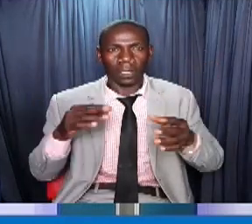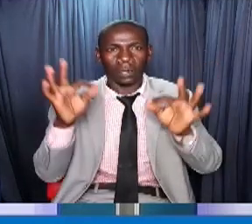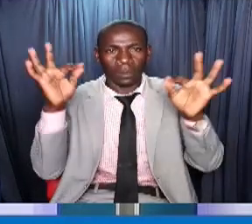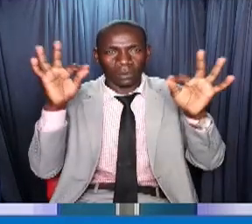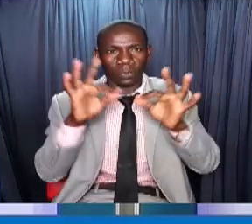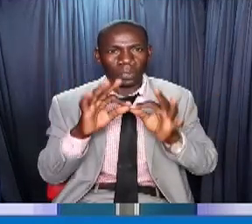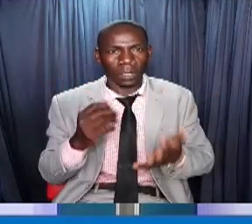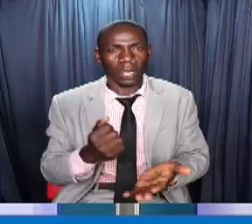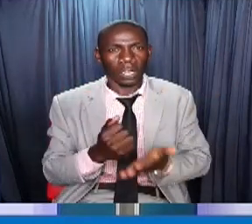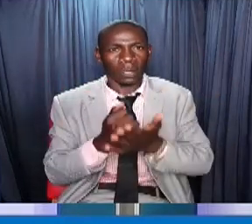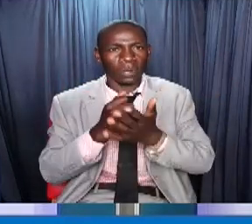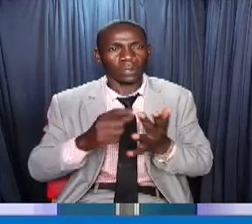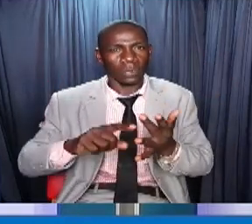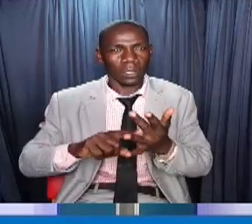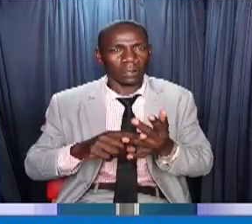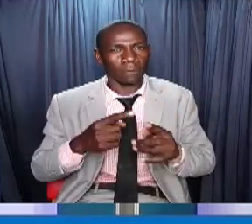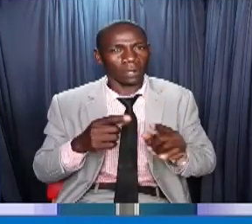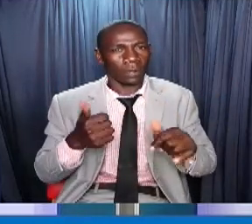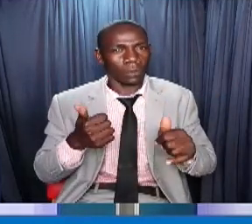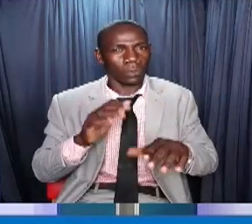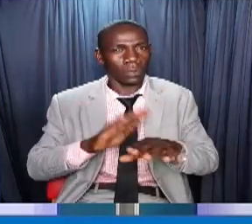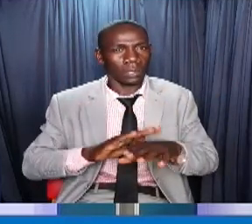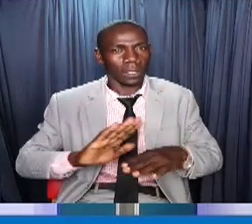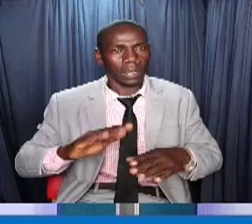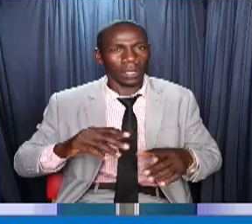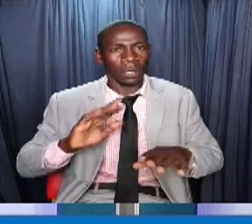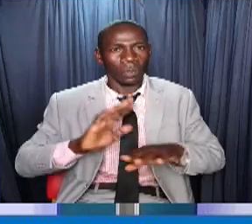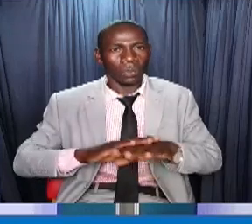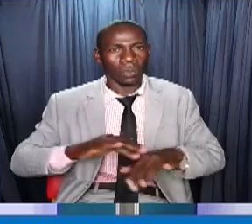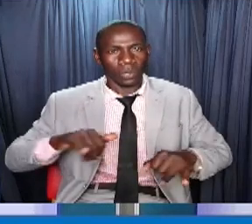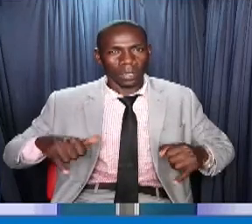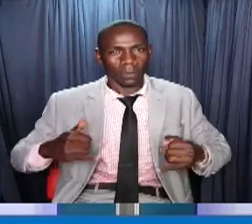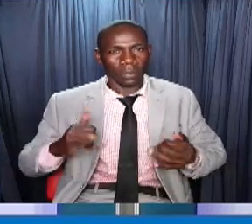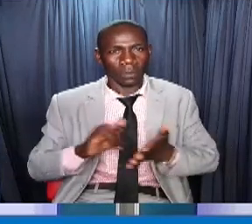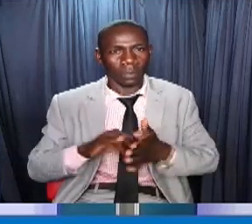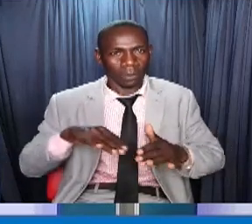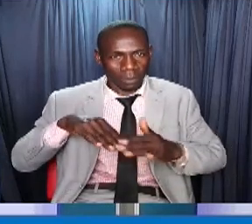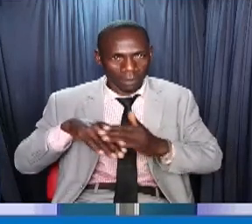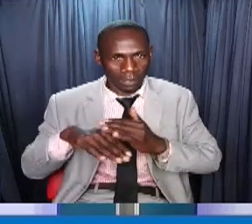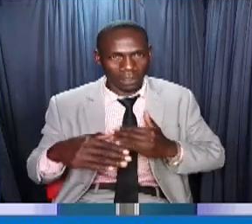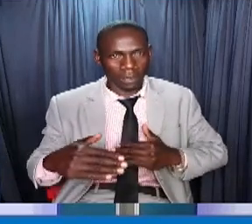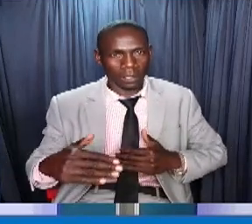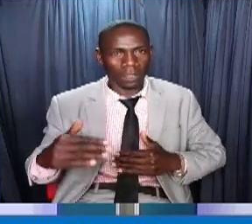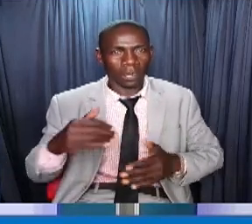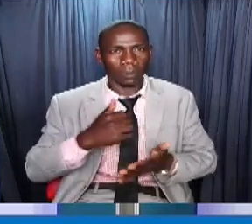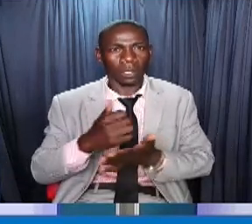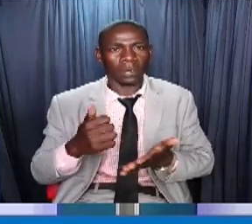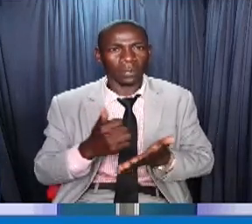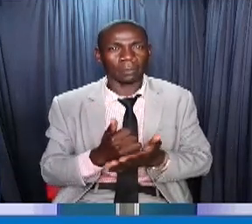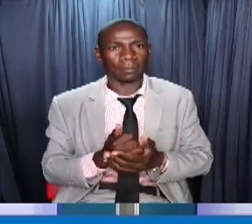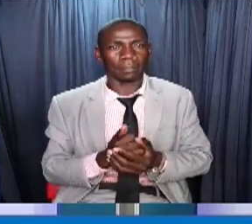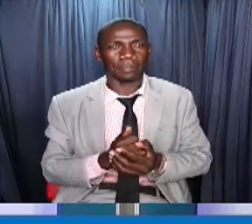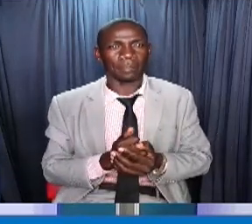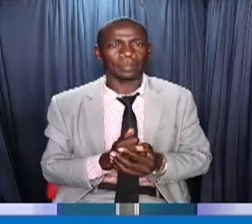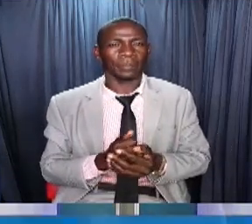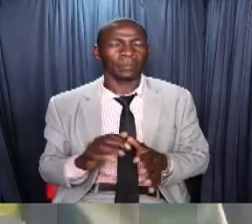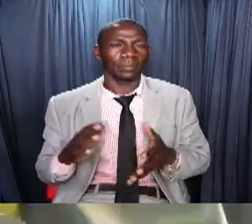wapate kusaidiwa wakaweze kuanza na kuendeleza vyema maisha yao mapya wanayoyaendea. Amen.